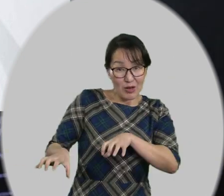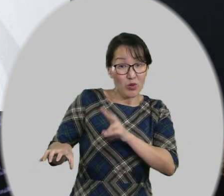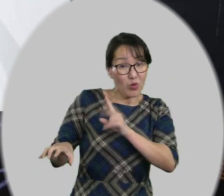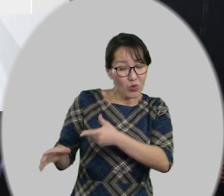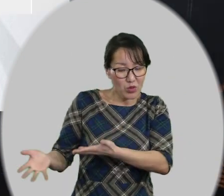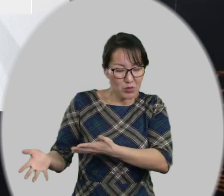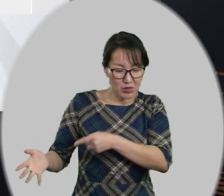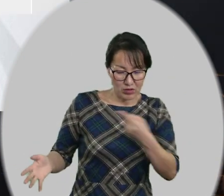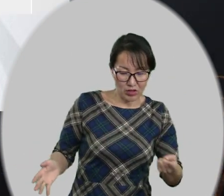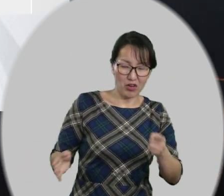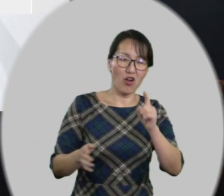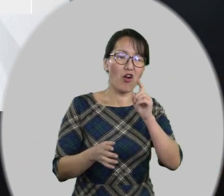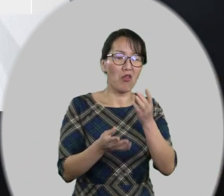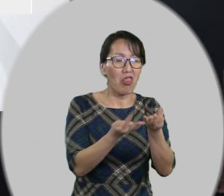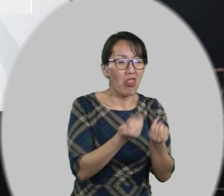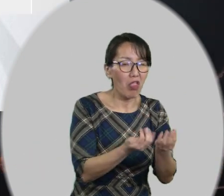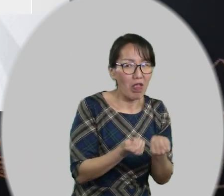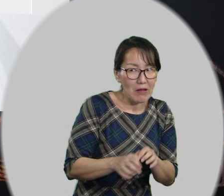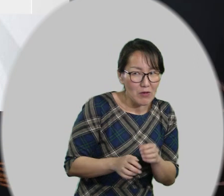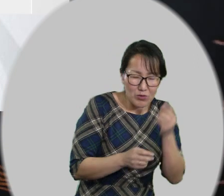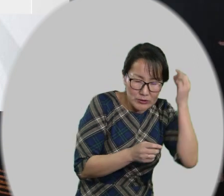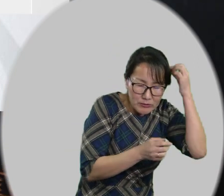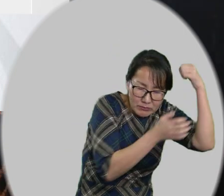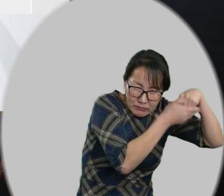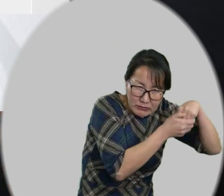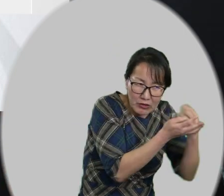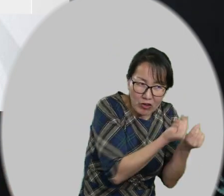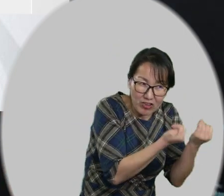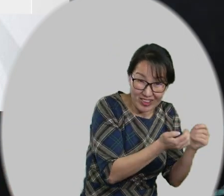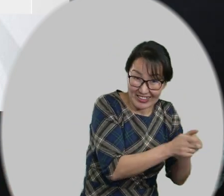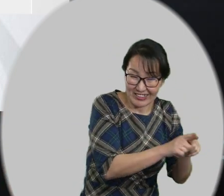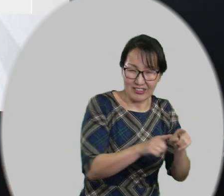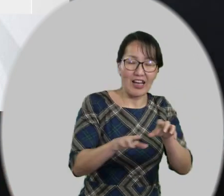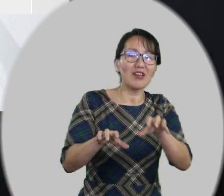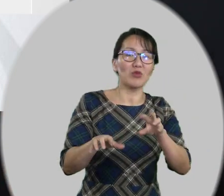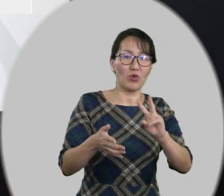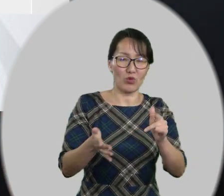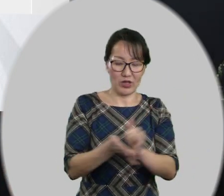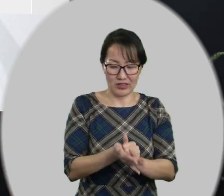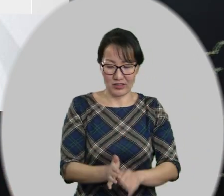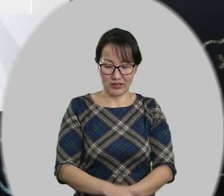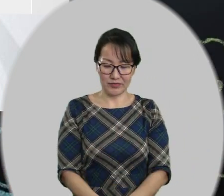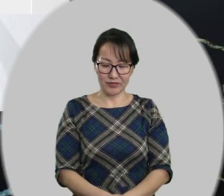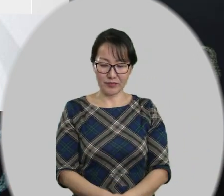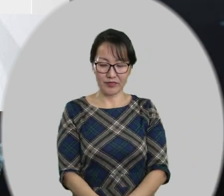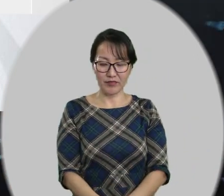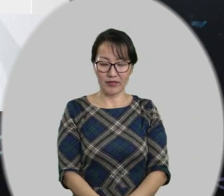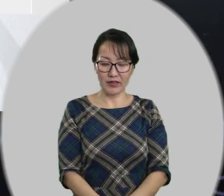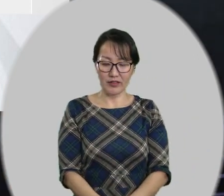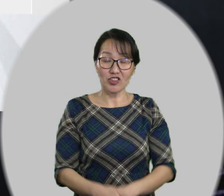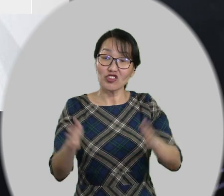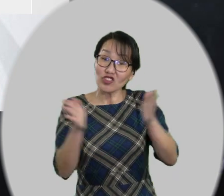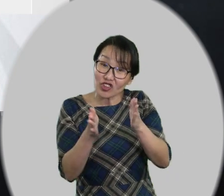бахан. Харамлах гэдэг үг нь хорглоо толох гэдэг хэл зүгтэй утгын хувьд л ижил.